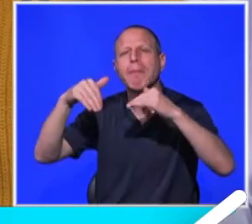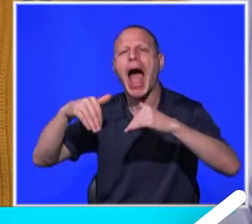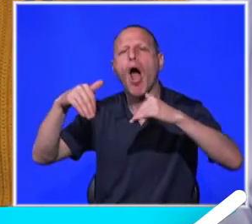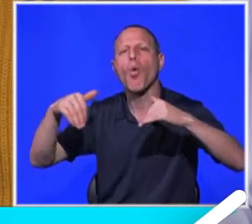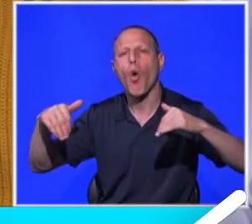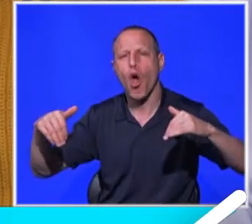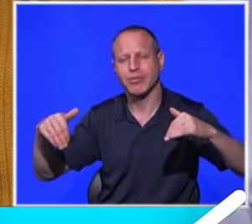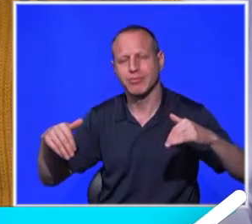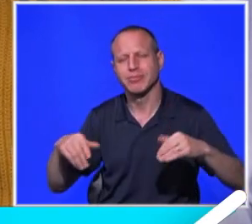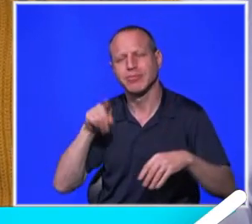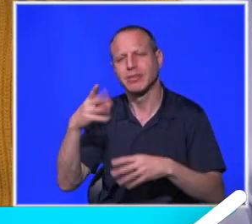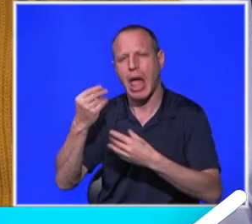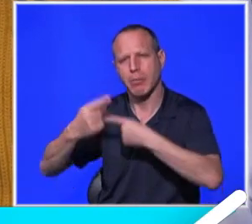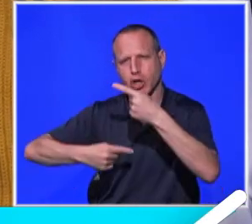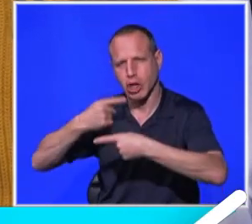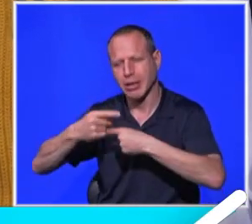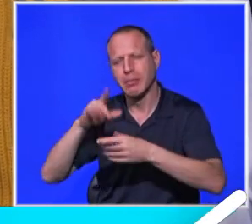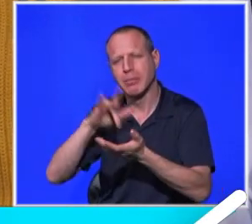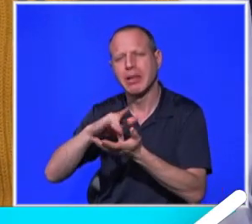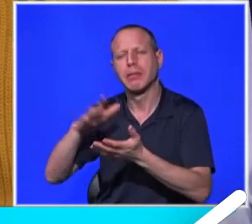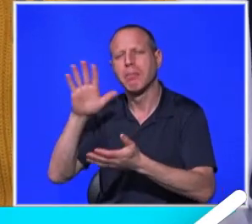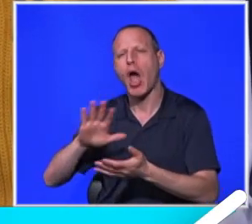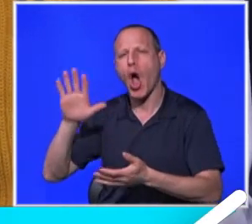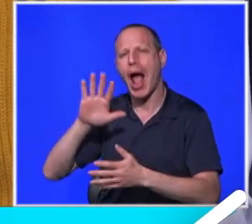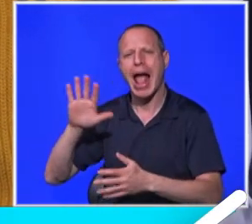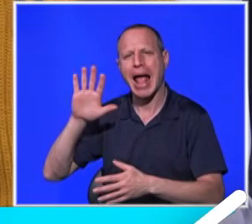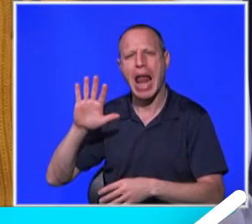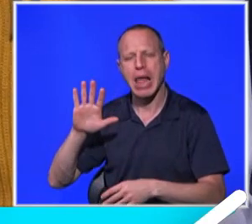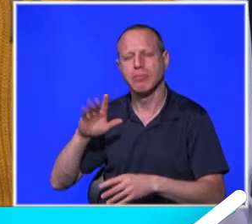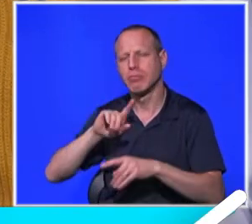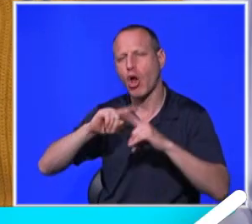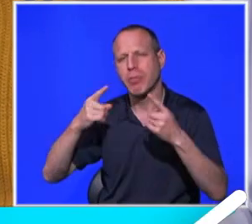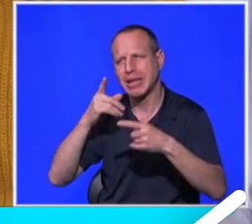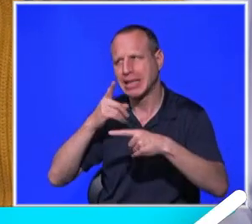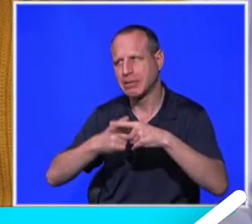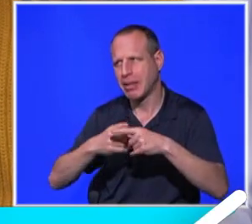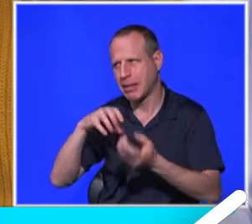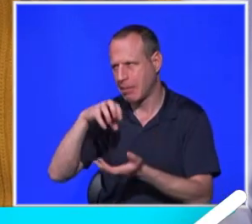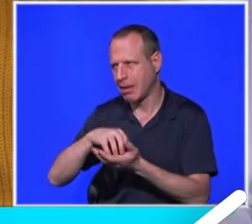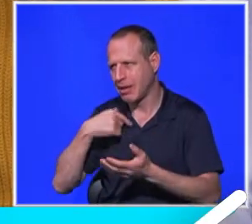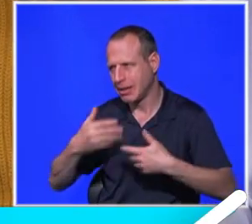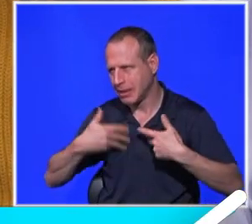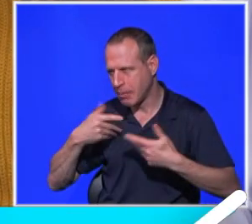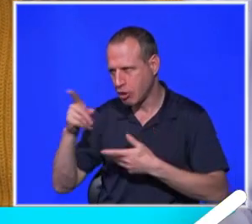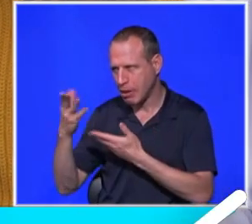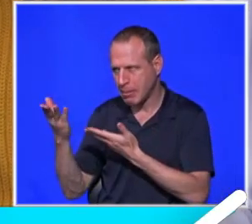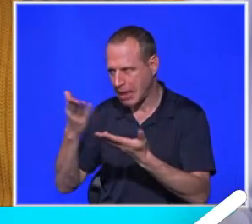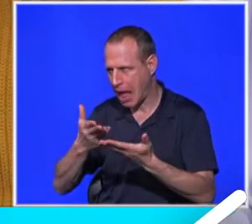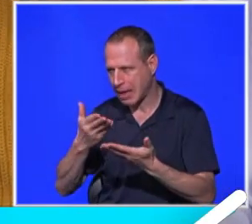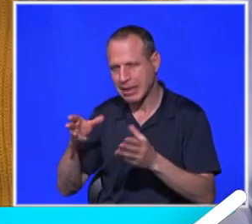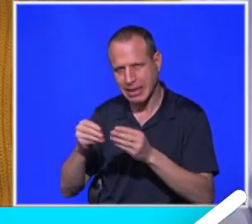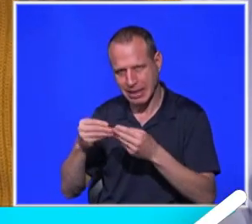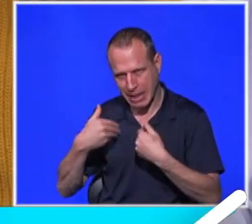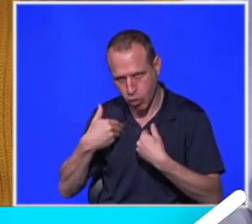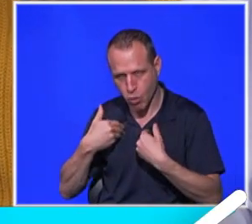הרבה שנים נמצאת מאחורי הקלעים בכל מיני צמתים מרכזיים. אני שמח שהיא מתארחת איתנו, וזו תהיה